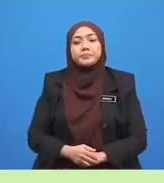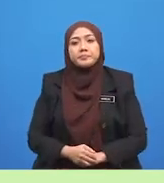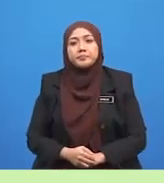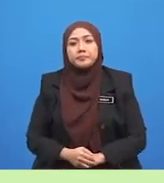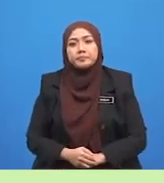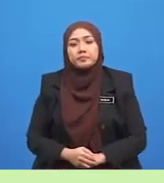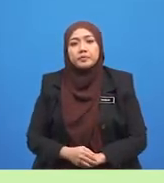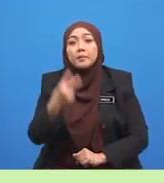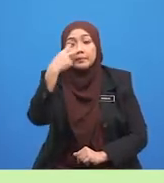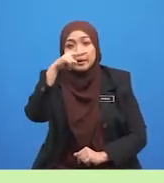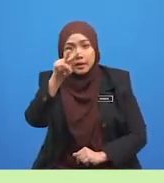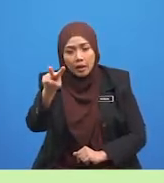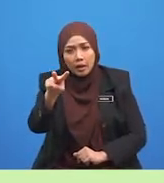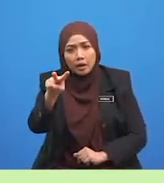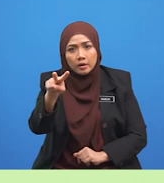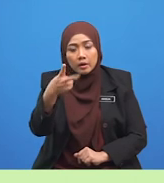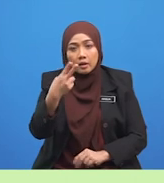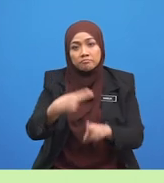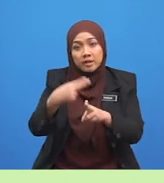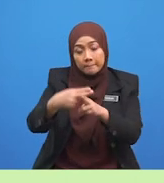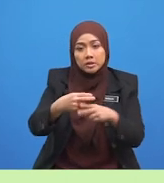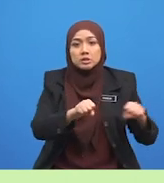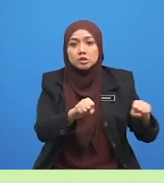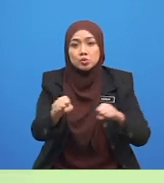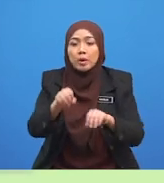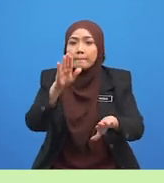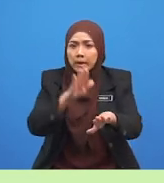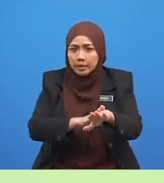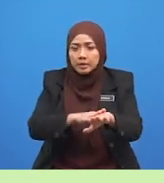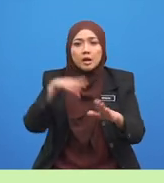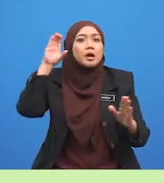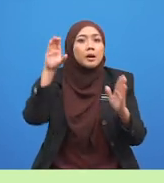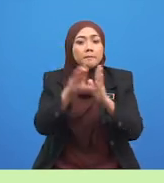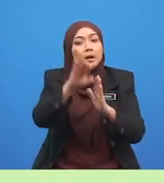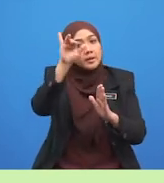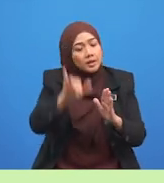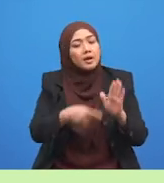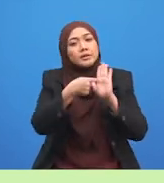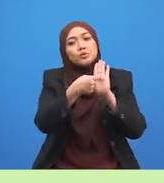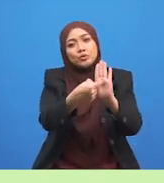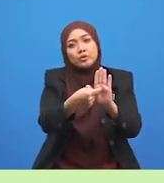Murid-murid boleh merujuk nama-nama sungai dan tasik pada slide yang cikgu sediakan juga.